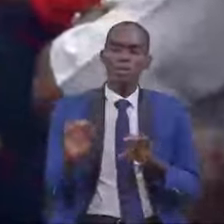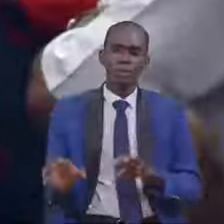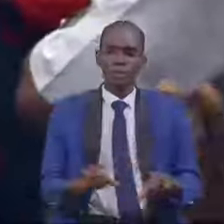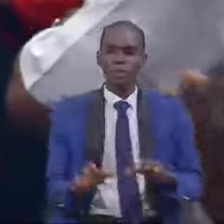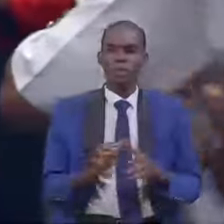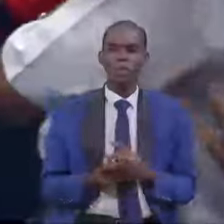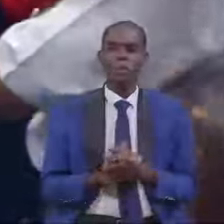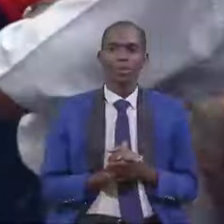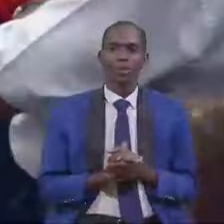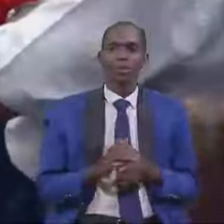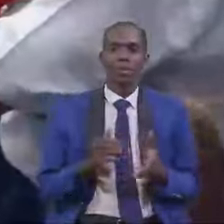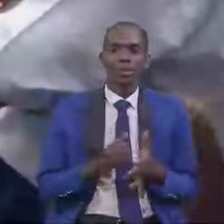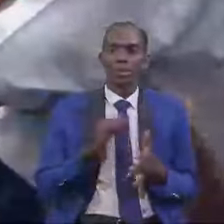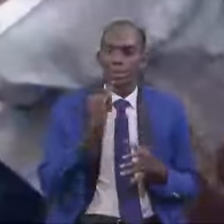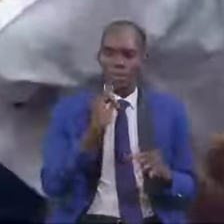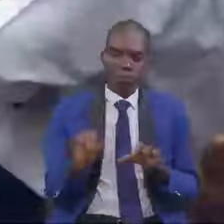C'est fait.